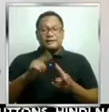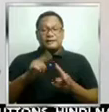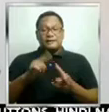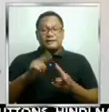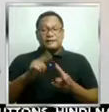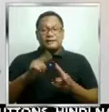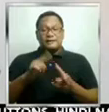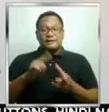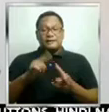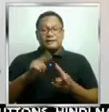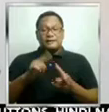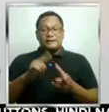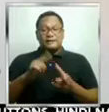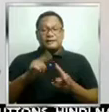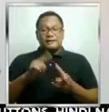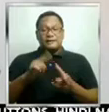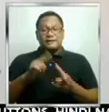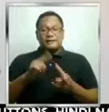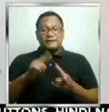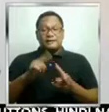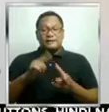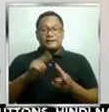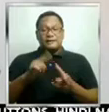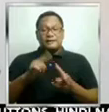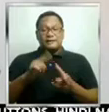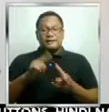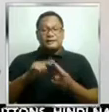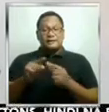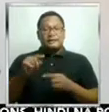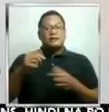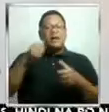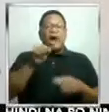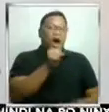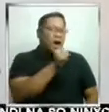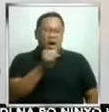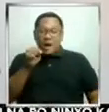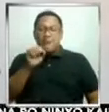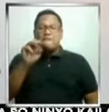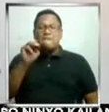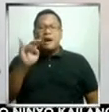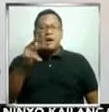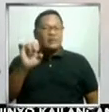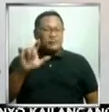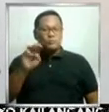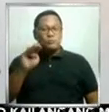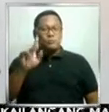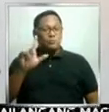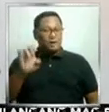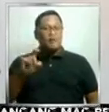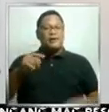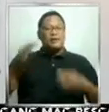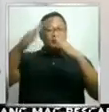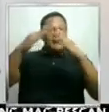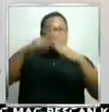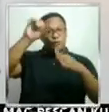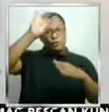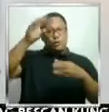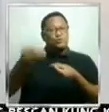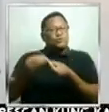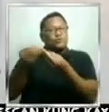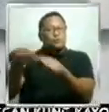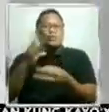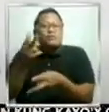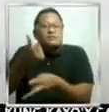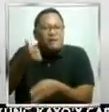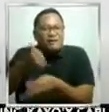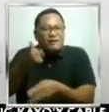Ipinamana ng Canadian crooner na si Michael Buble ang lumang bahay ng kanyang grandpa sa Pinay caretaker nitong si Minette. Itinampok